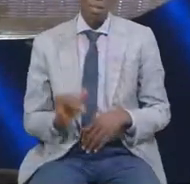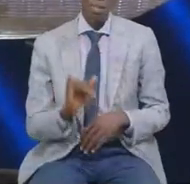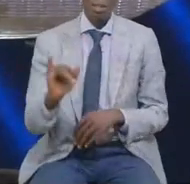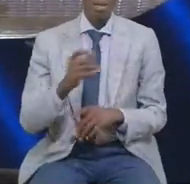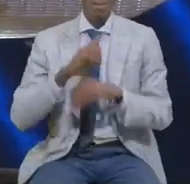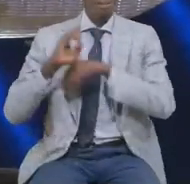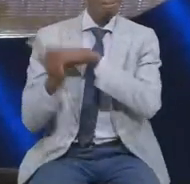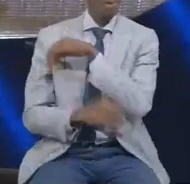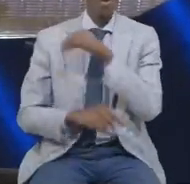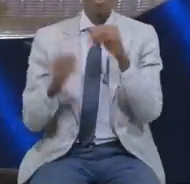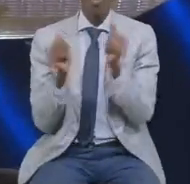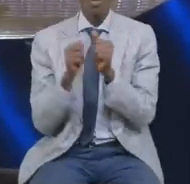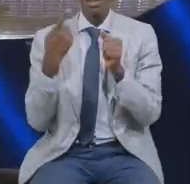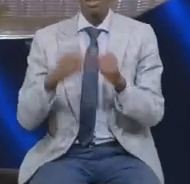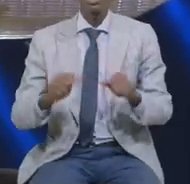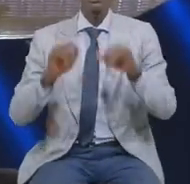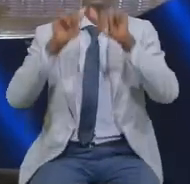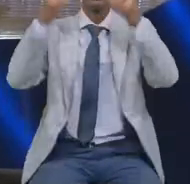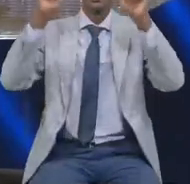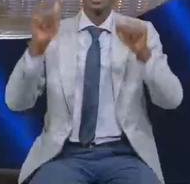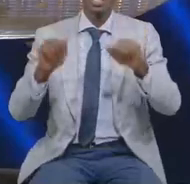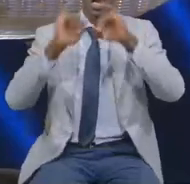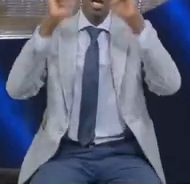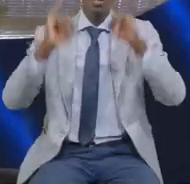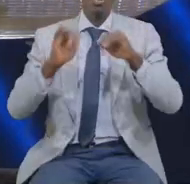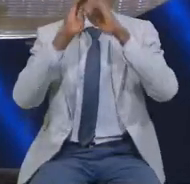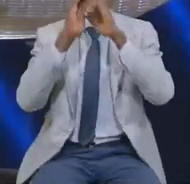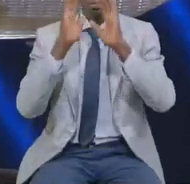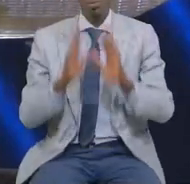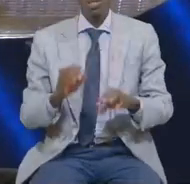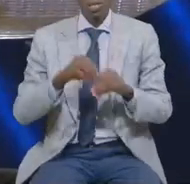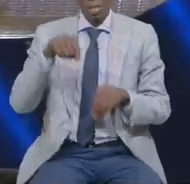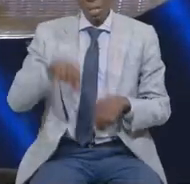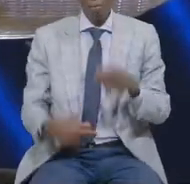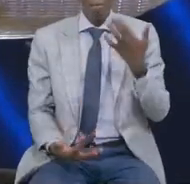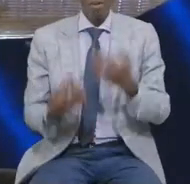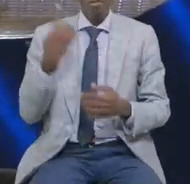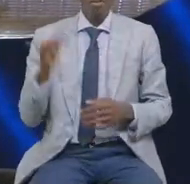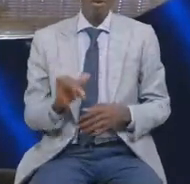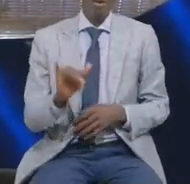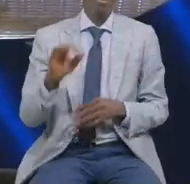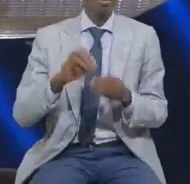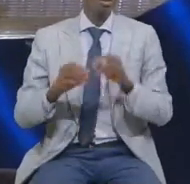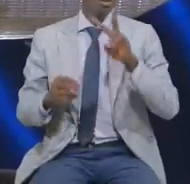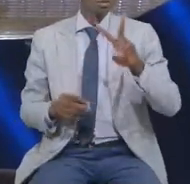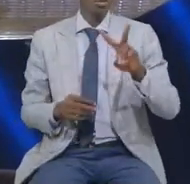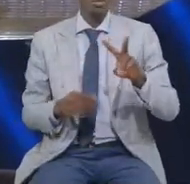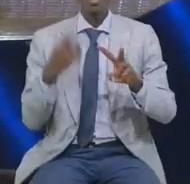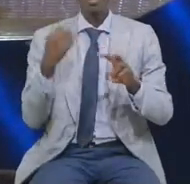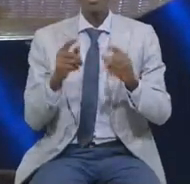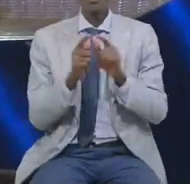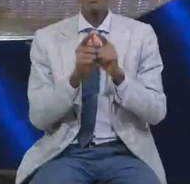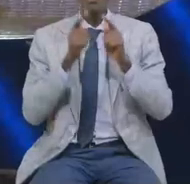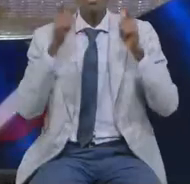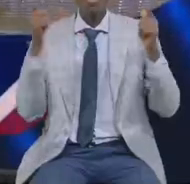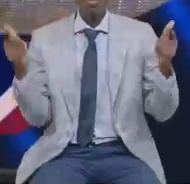châtiment éternel avec les incroyants en affaire pour toujours. Voyons la deuxième partie ici qui est